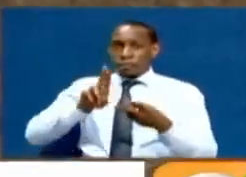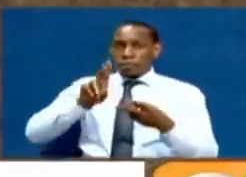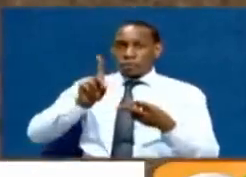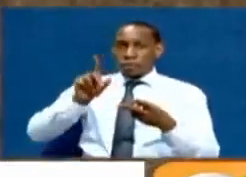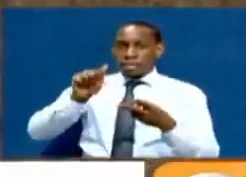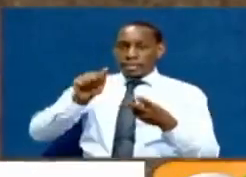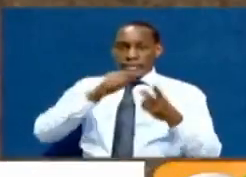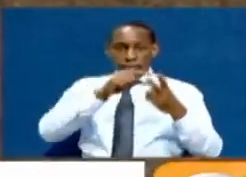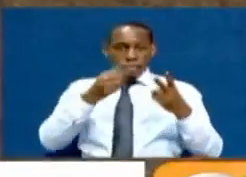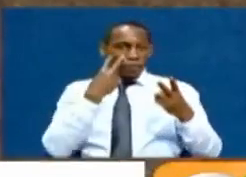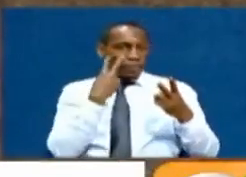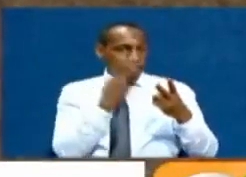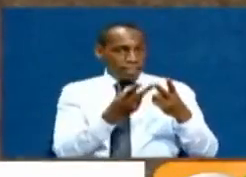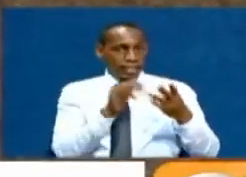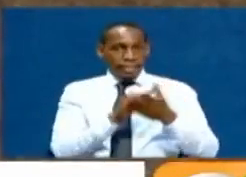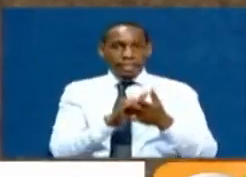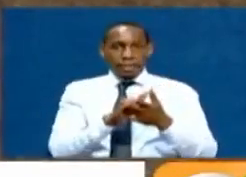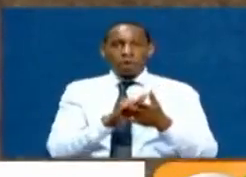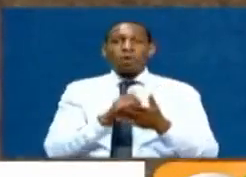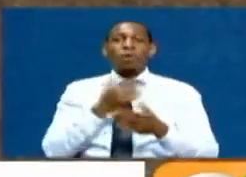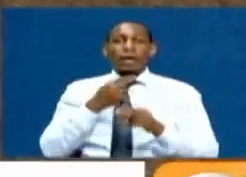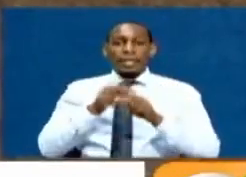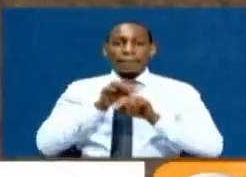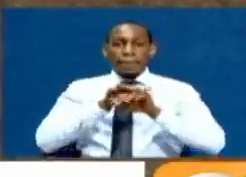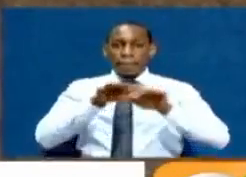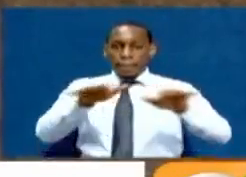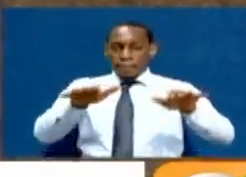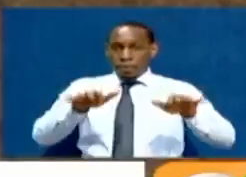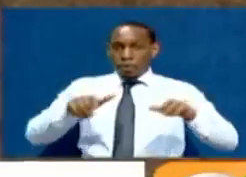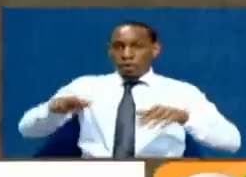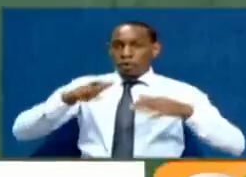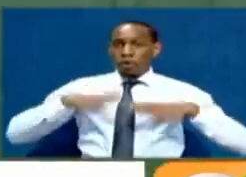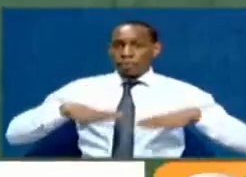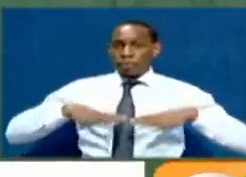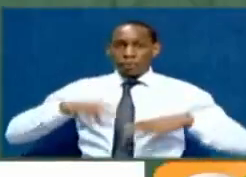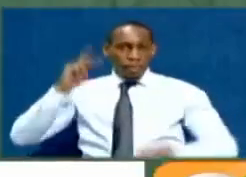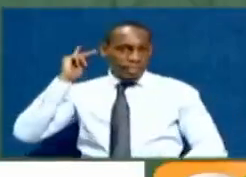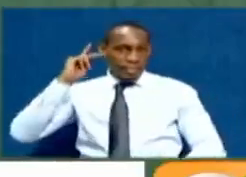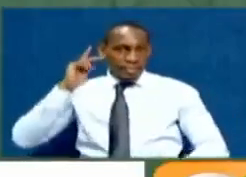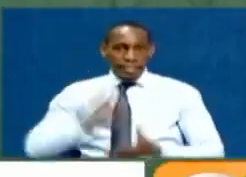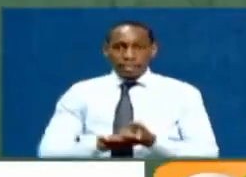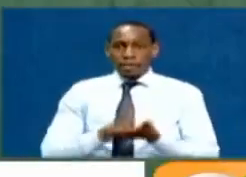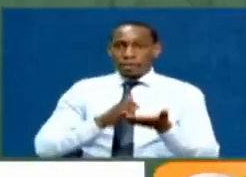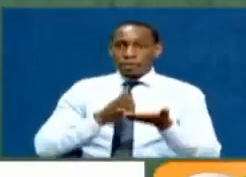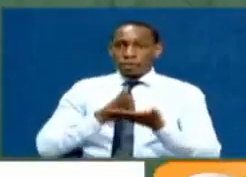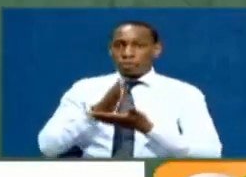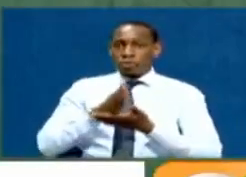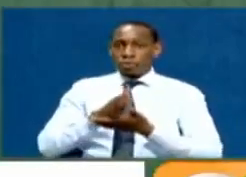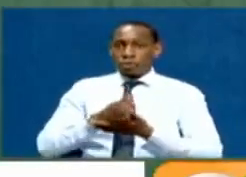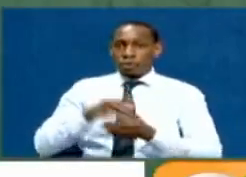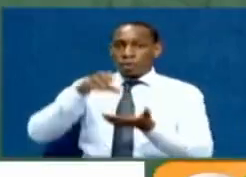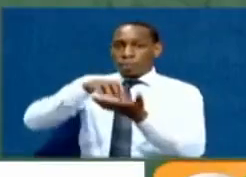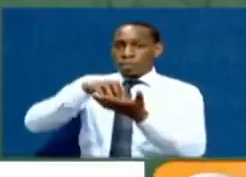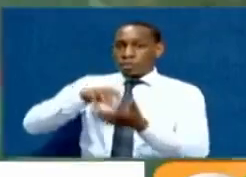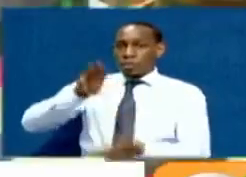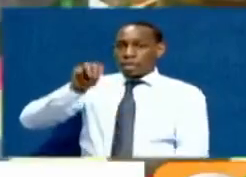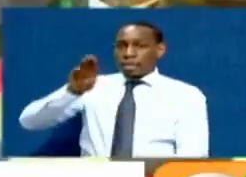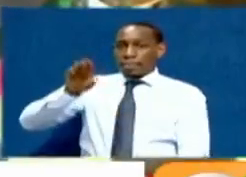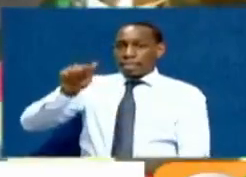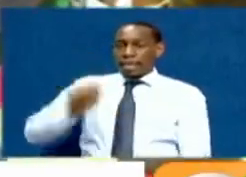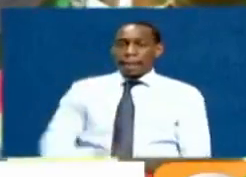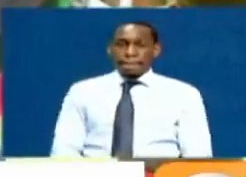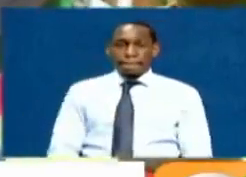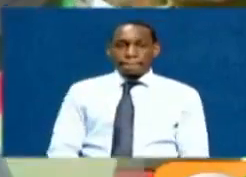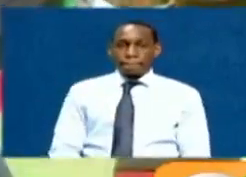UDA vikionekana kutafuta umaarufu miongoni mwa wakazi wa Kiamakoma kupitia kwa kiti cha mwakilishi wadi.